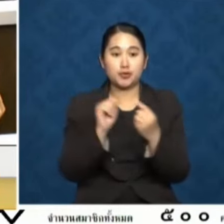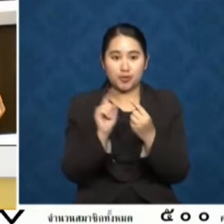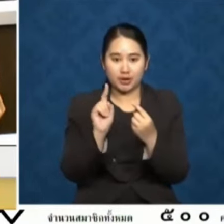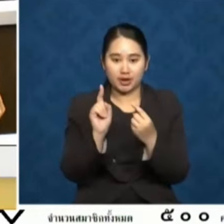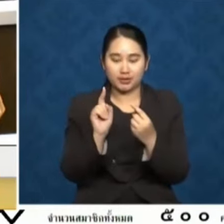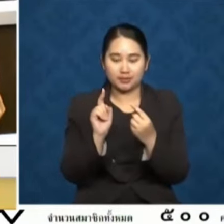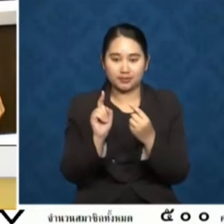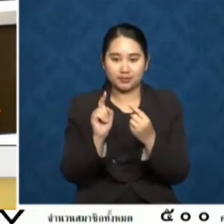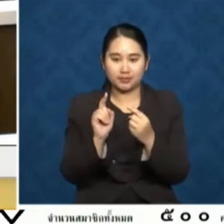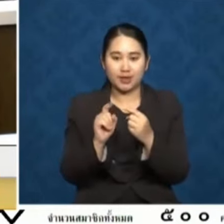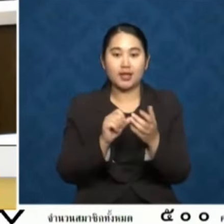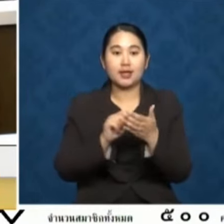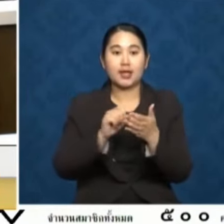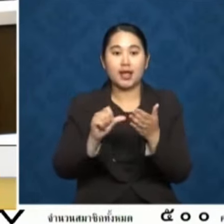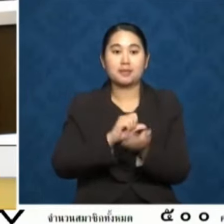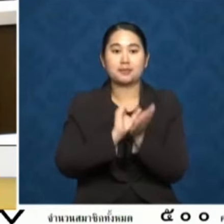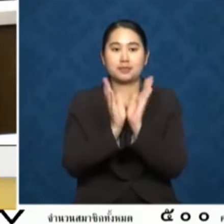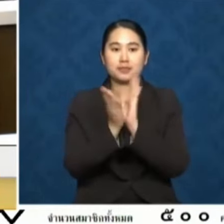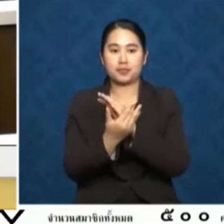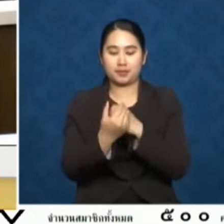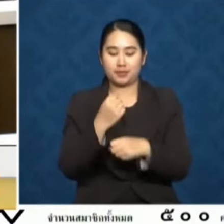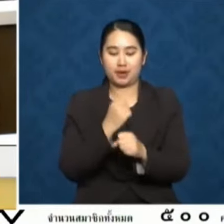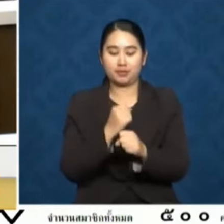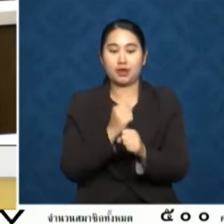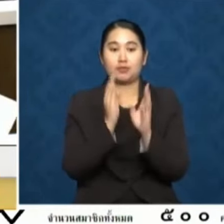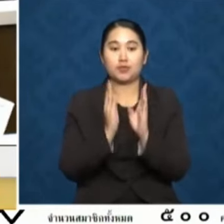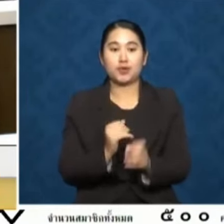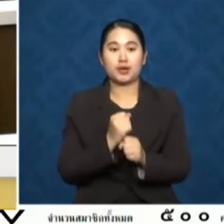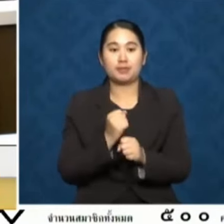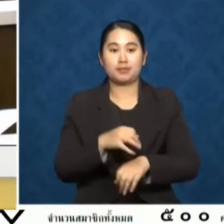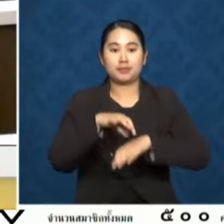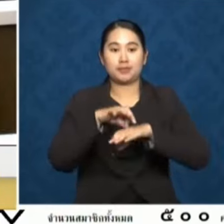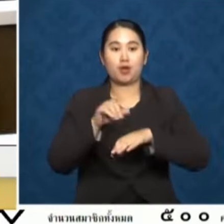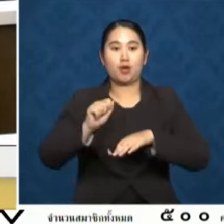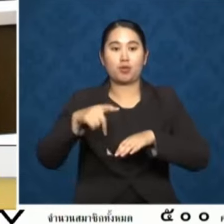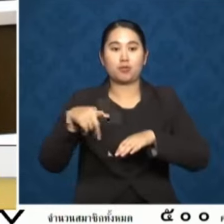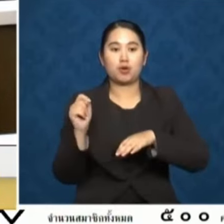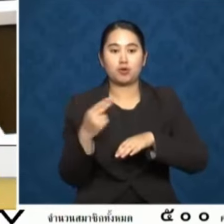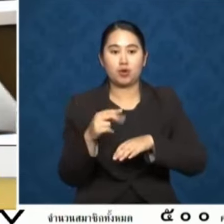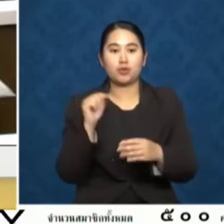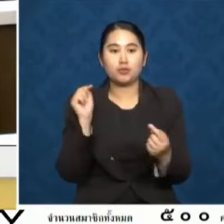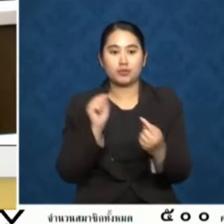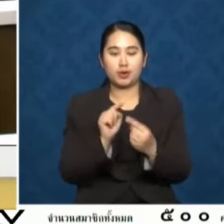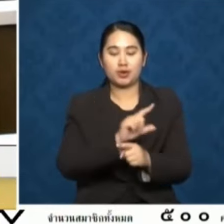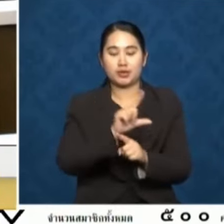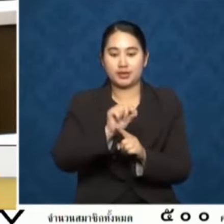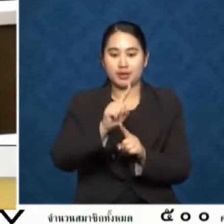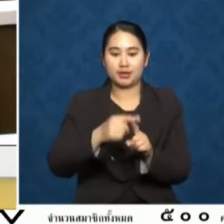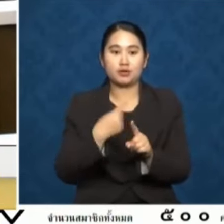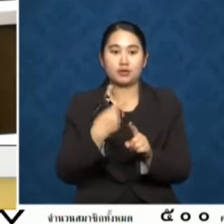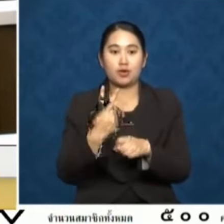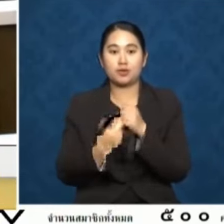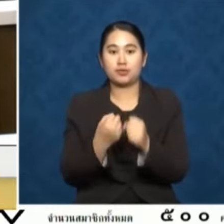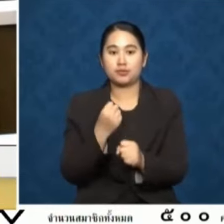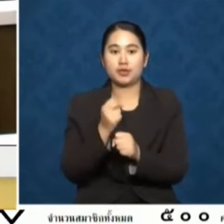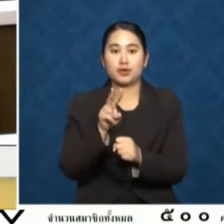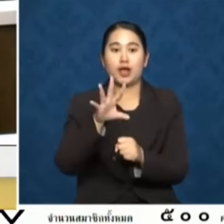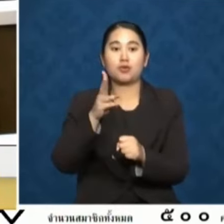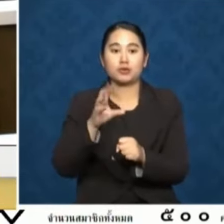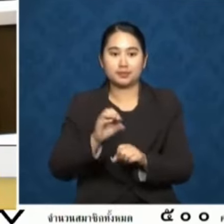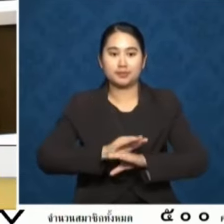การกลับเคลื่อนการปฏิรูปการบริหารงานส่วนบุคคลท้องถิ่นลงวันที่21กุมภาพันธ์พุทธศักราช